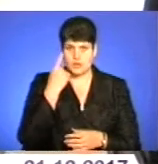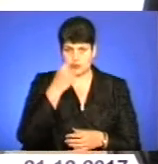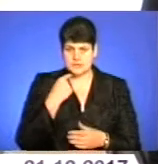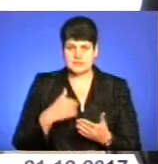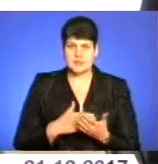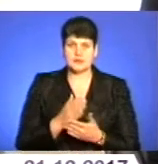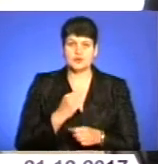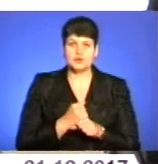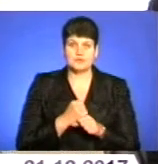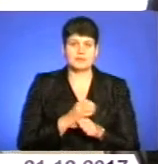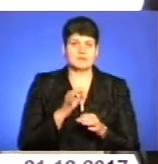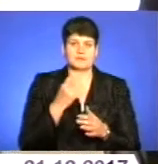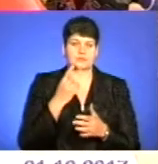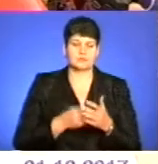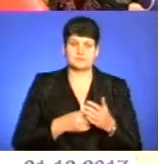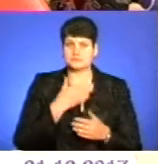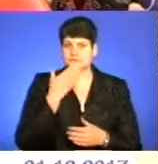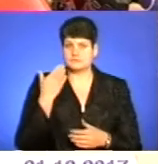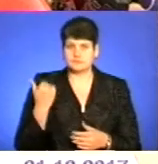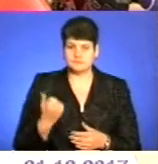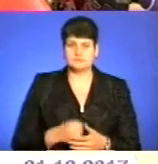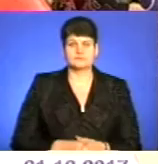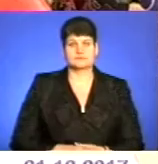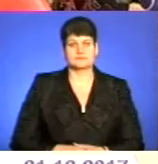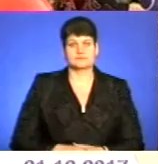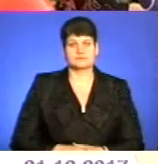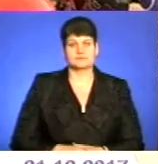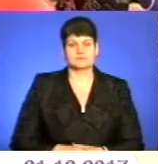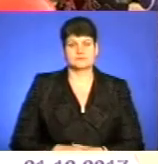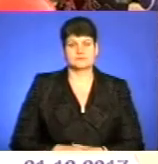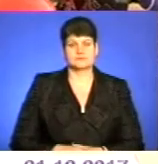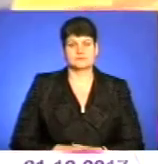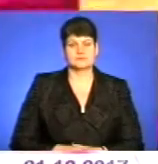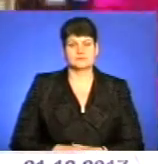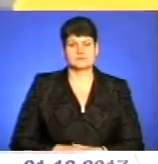якістю роботи їм нічим не поступаються. Ірина Терлюк, Оксана Галіяш, Вісті ТТБ.